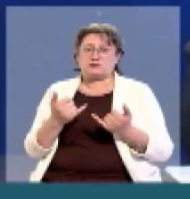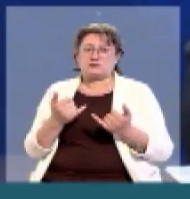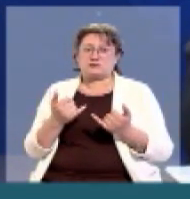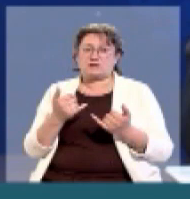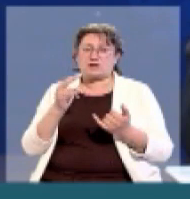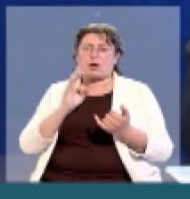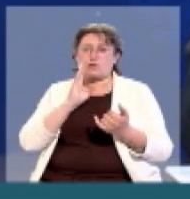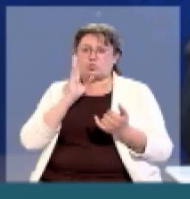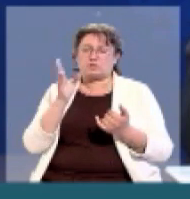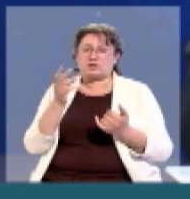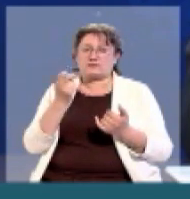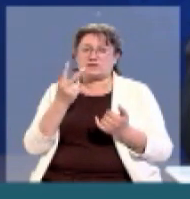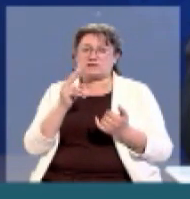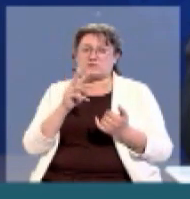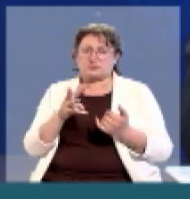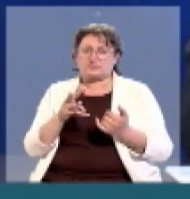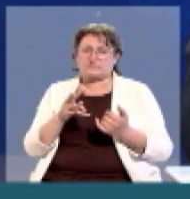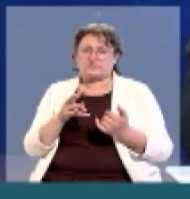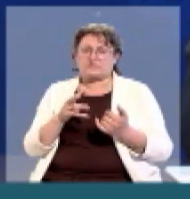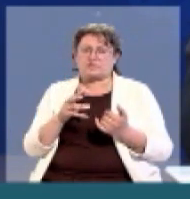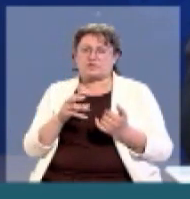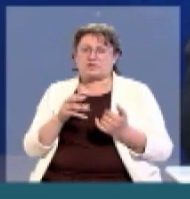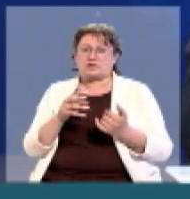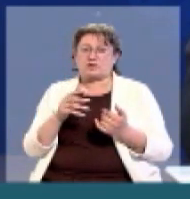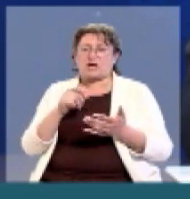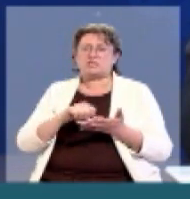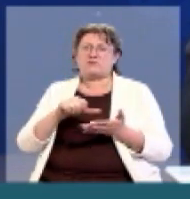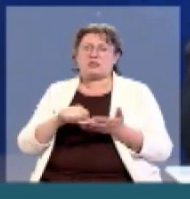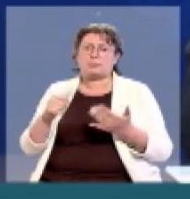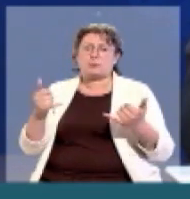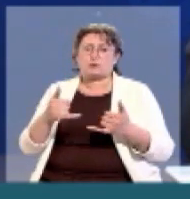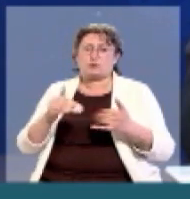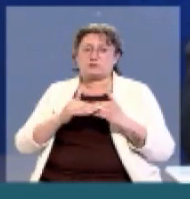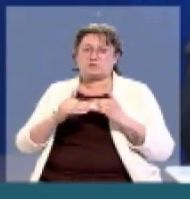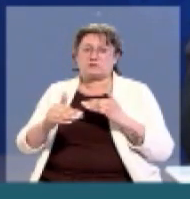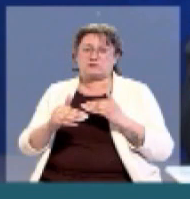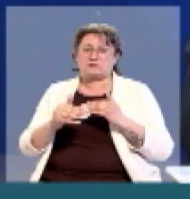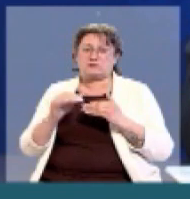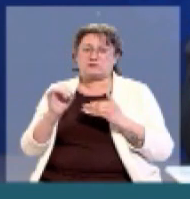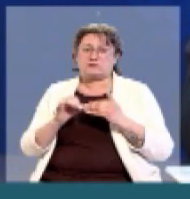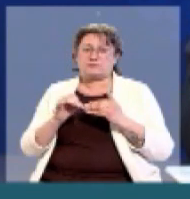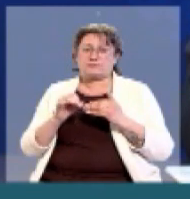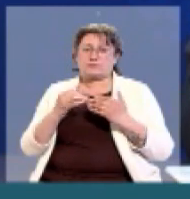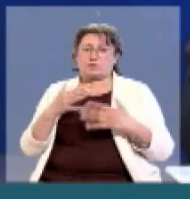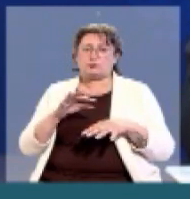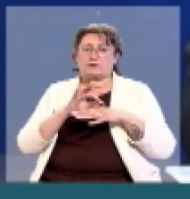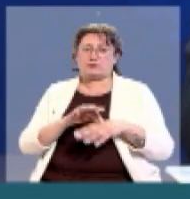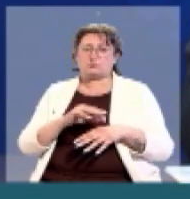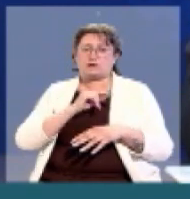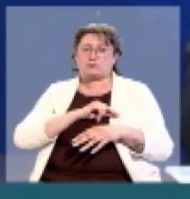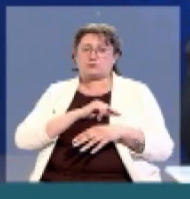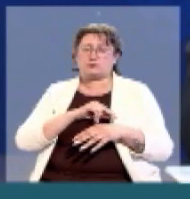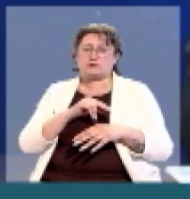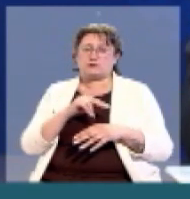на утро, 12 километров асфальтобетонного покрытия. И также уже проводятся работы